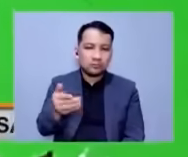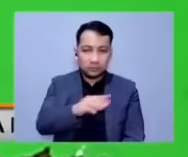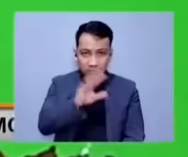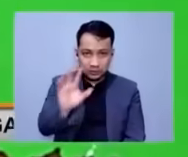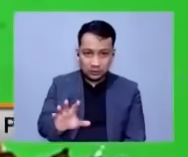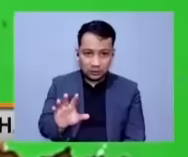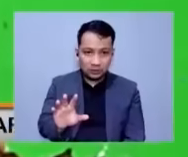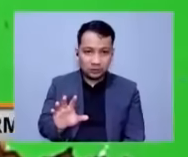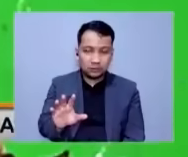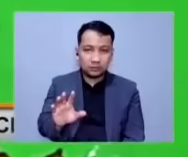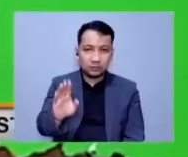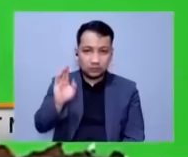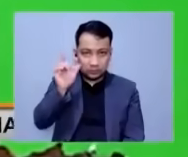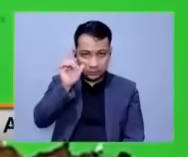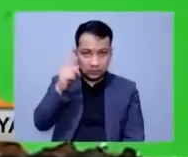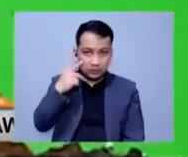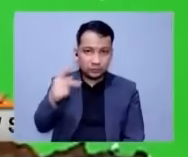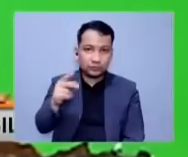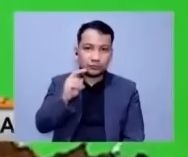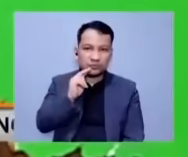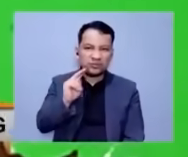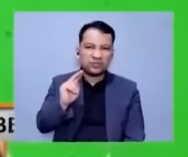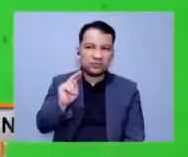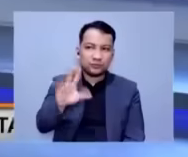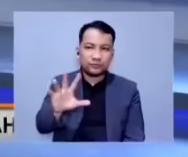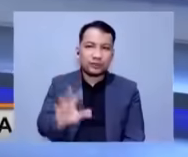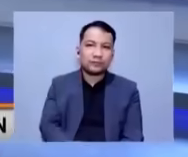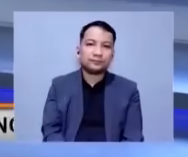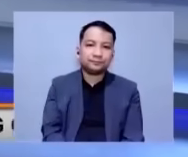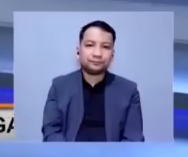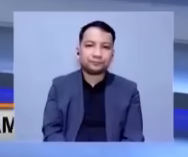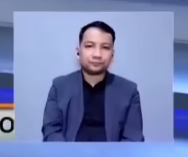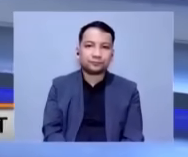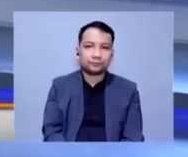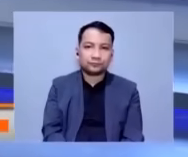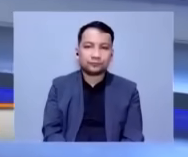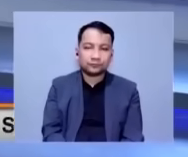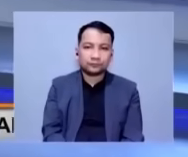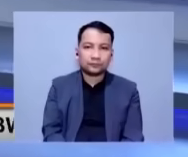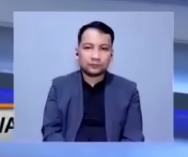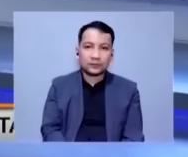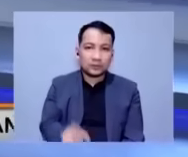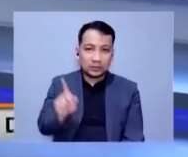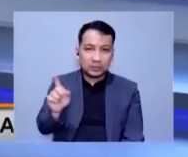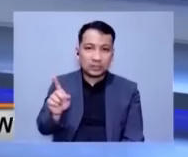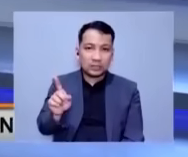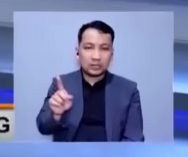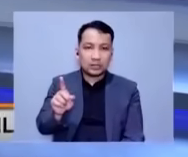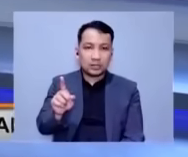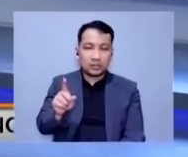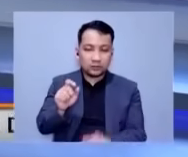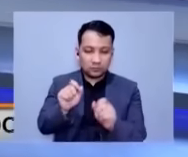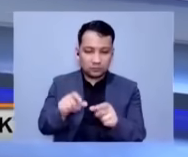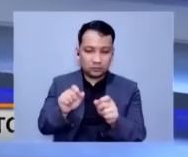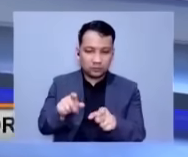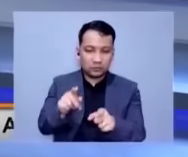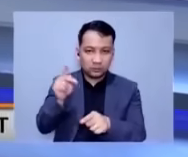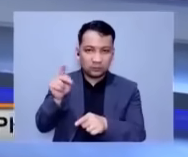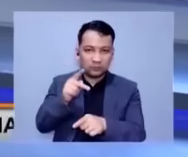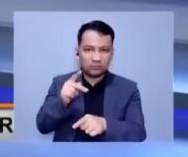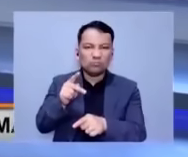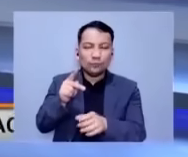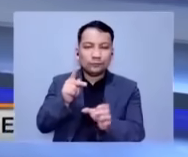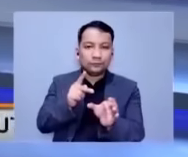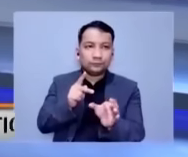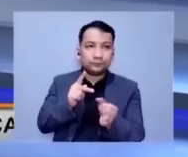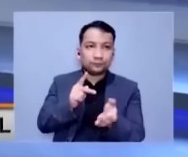frontline, Laila Pangilinan, News 5. Nakipagtalo sa pharmacist at nagvideo pa ang mga customer